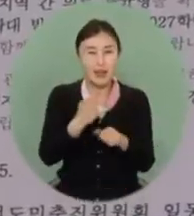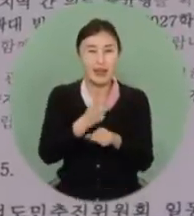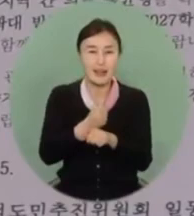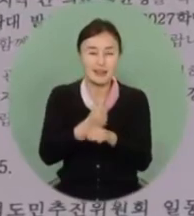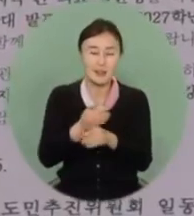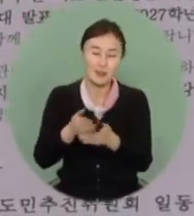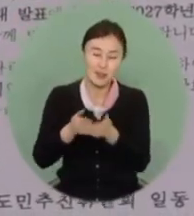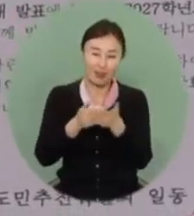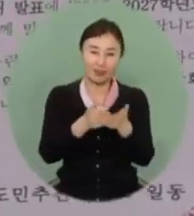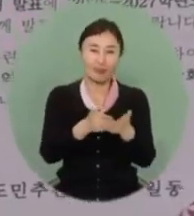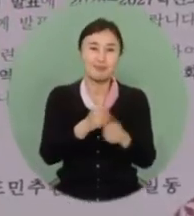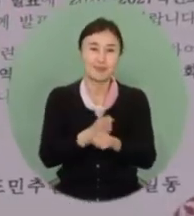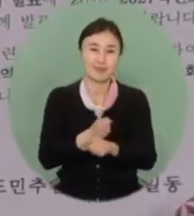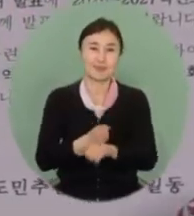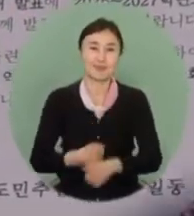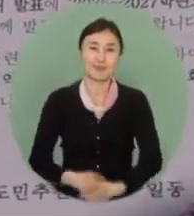것을 요청했습니다